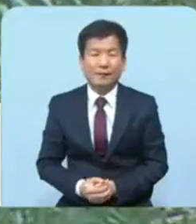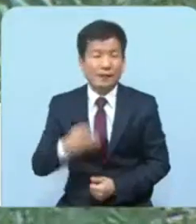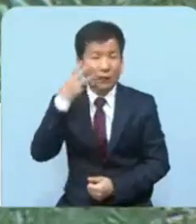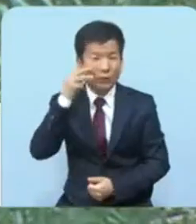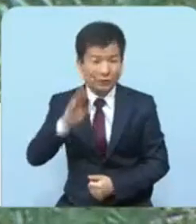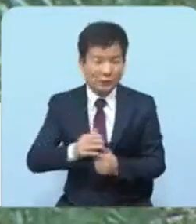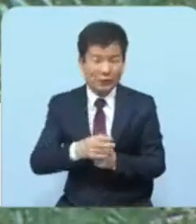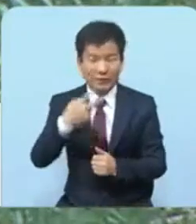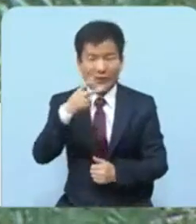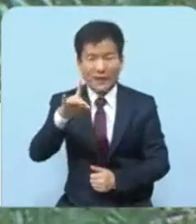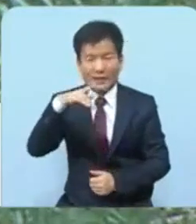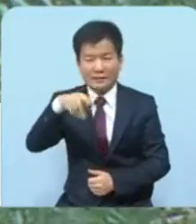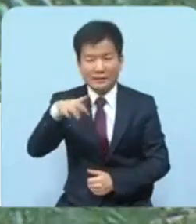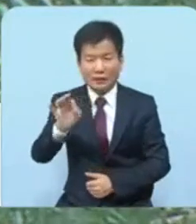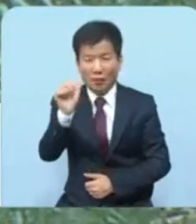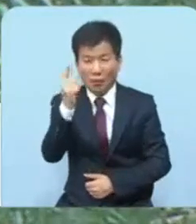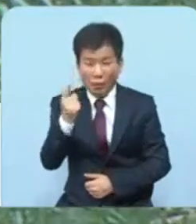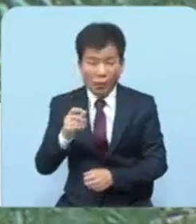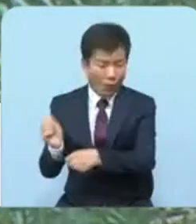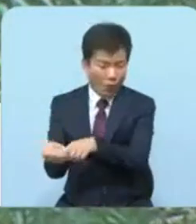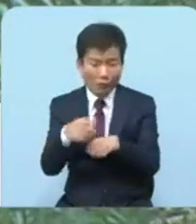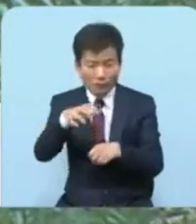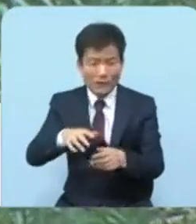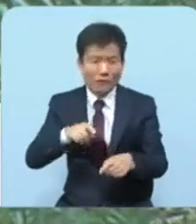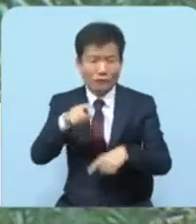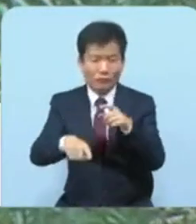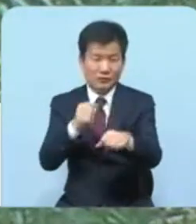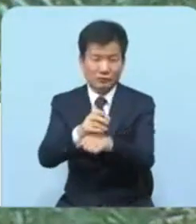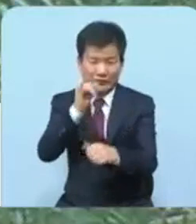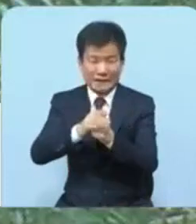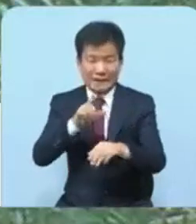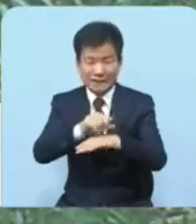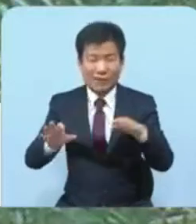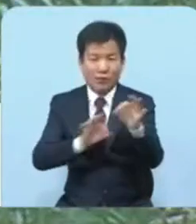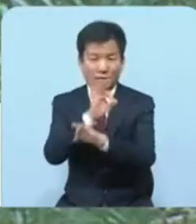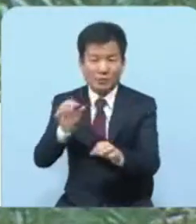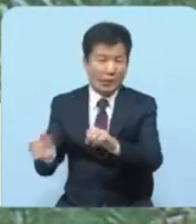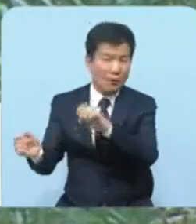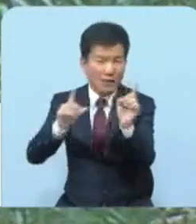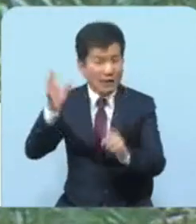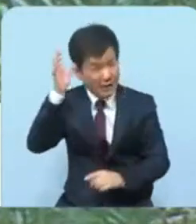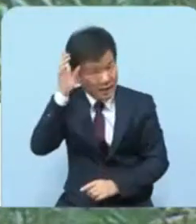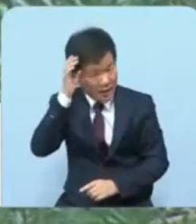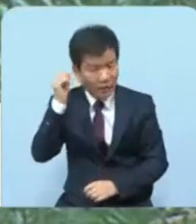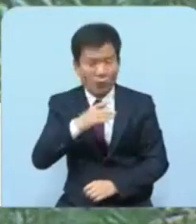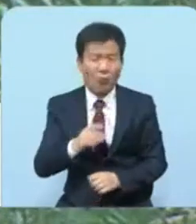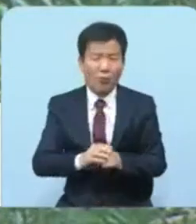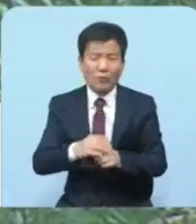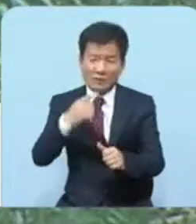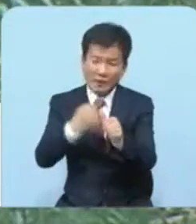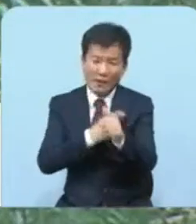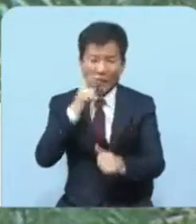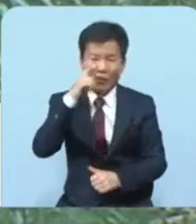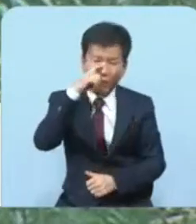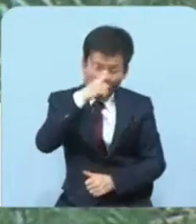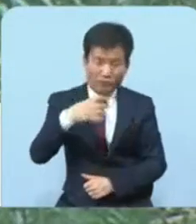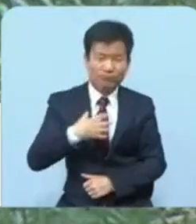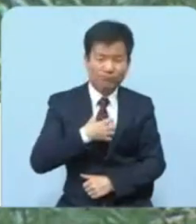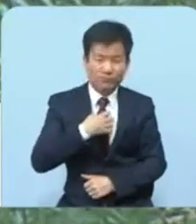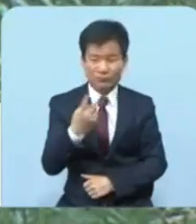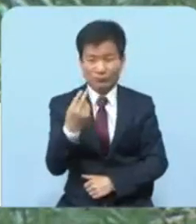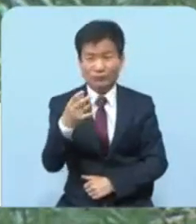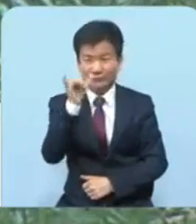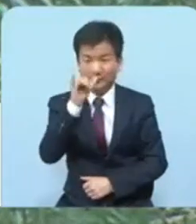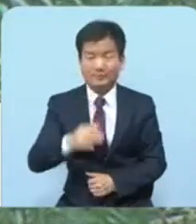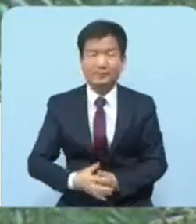옥천 대청호변에서 골프장 조성이 추진되고 있습니다 지역경제 활성화에 대한 기대감과 환경 훼손에 대한 우려가 엇갈립니다